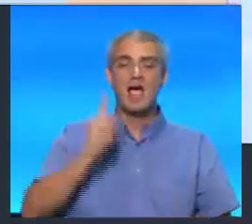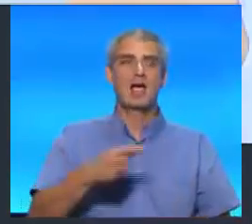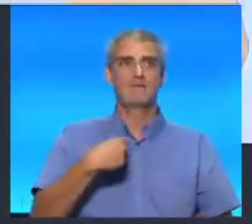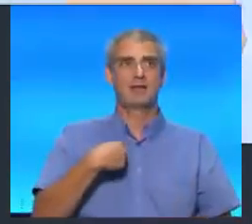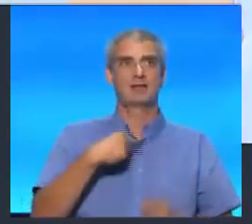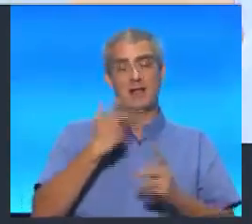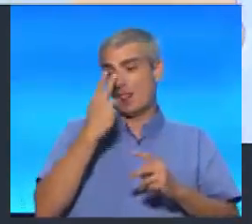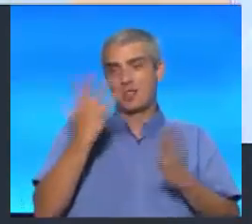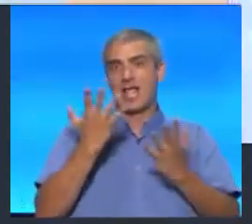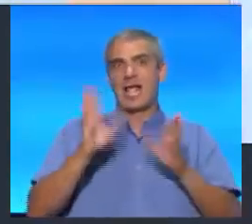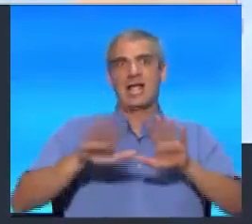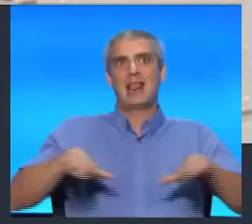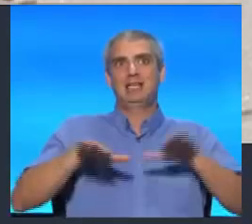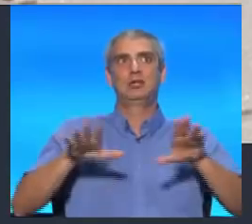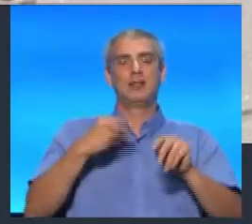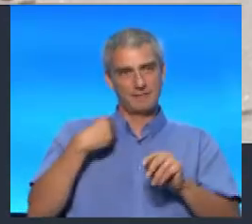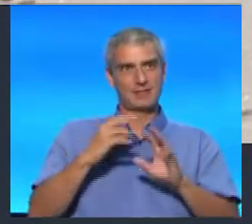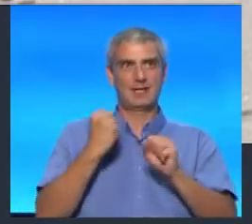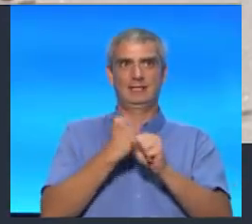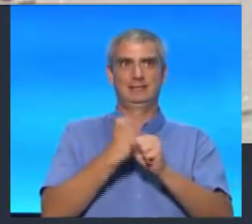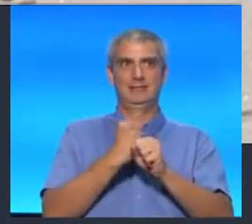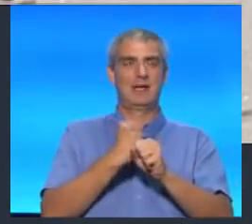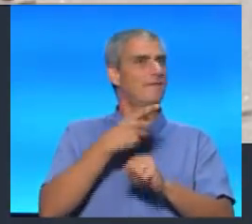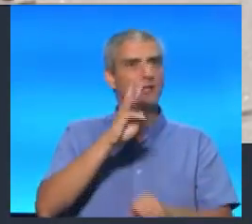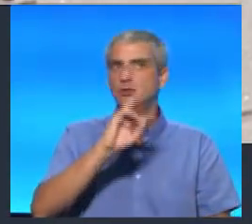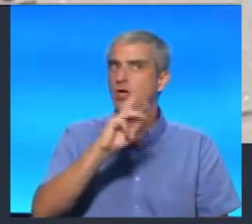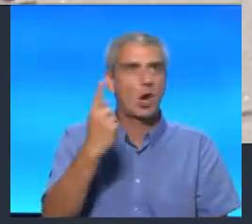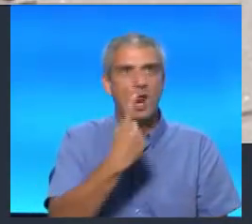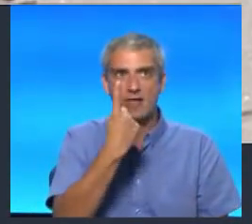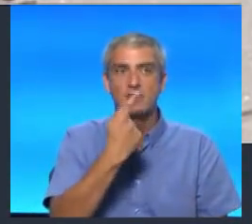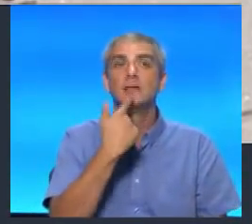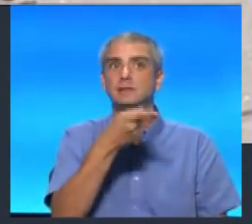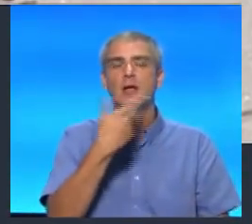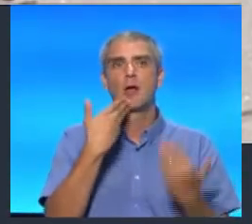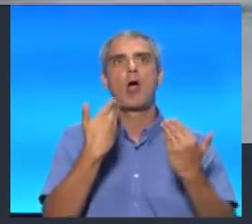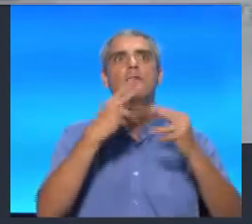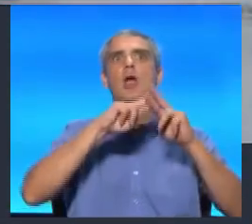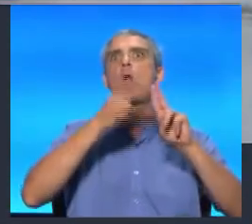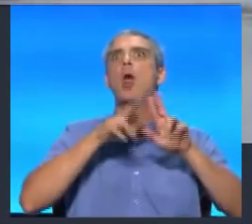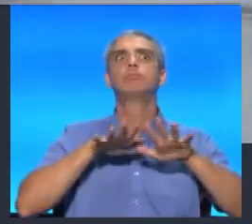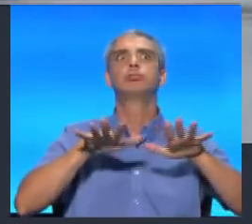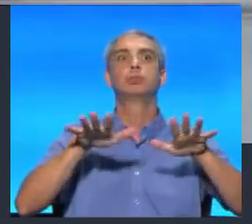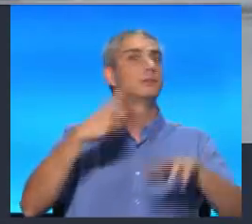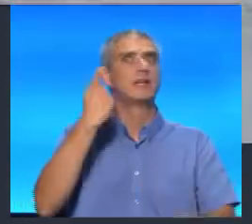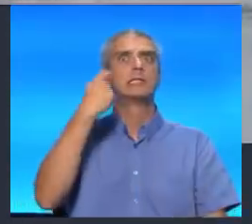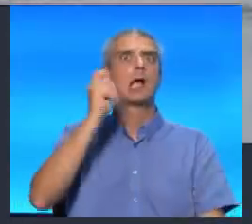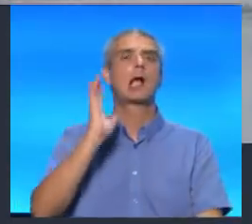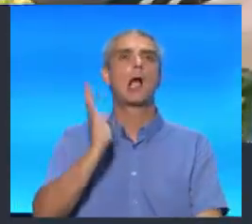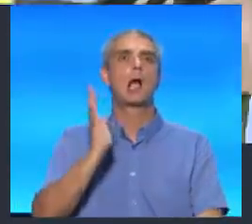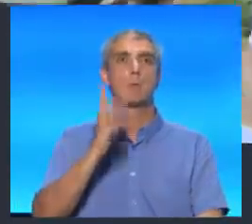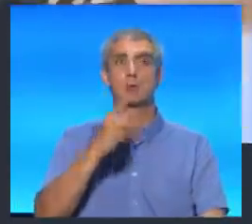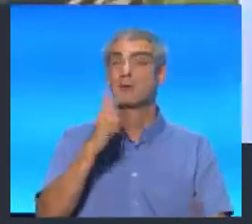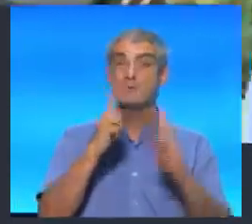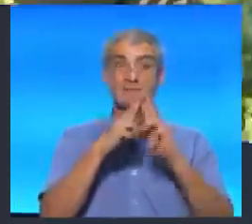עם סנפיר. אז הכנתי סנפיר. אבל שיר לא לבד, מסתבר שמדובר בטרנד עולמי ואחד יקר במיוחד. מפגש